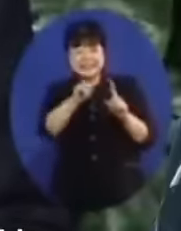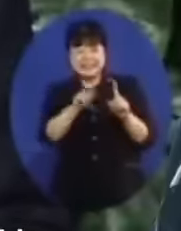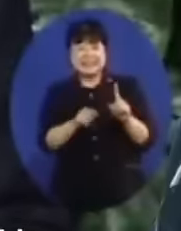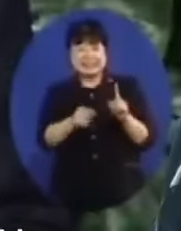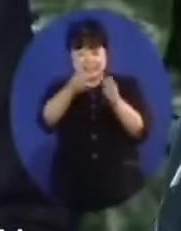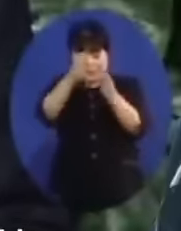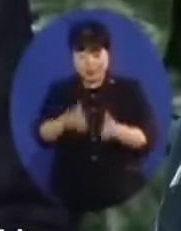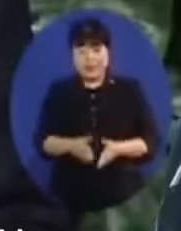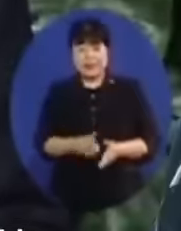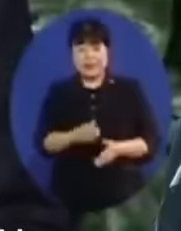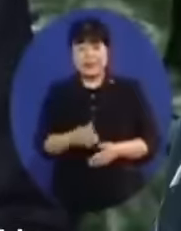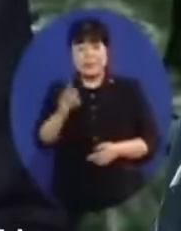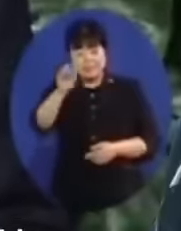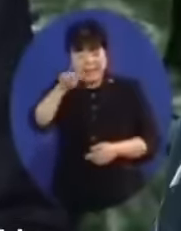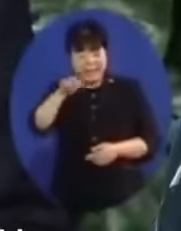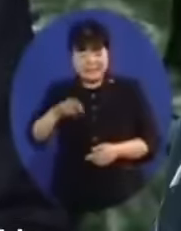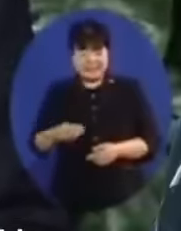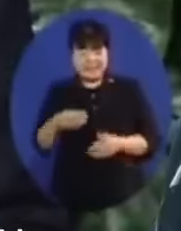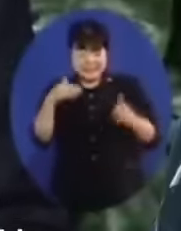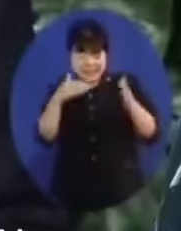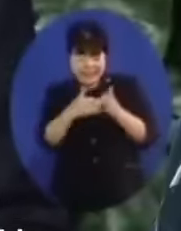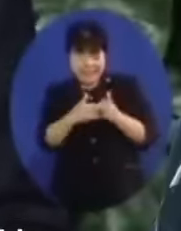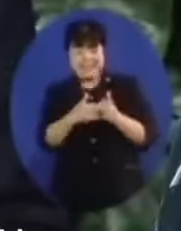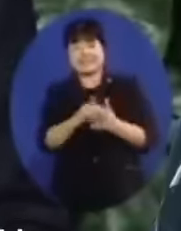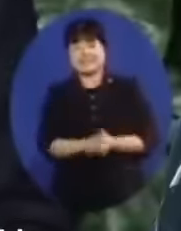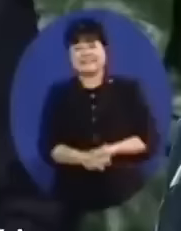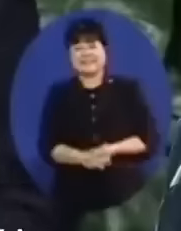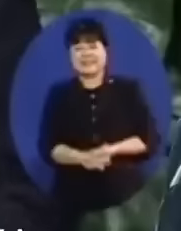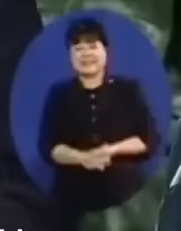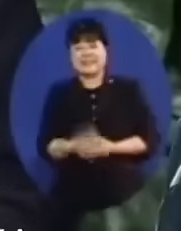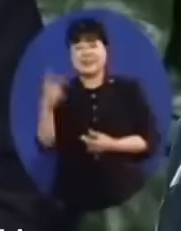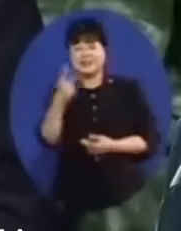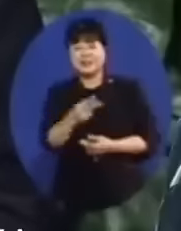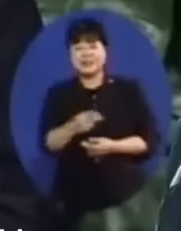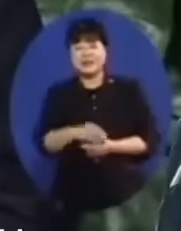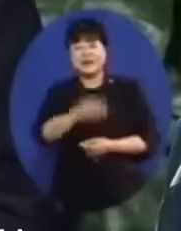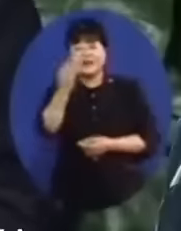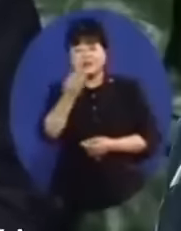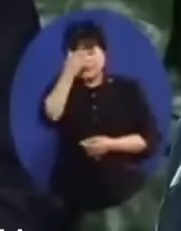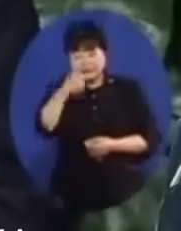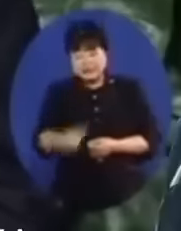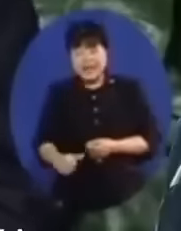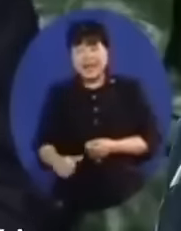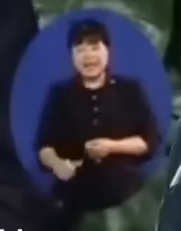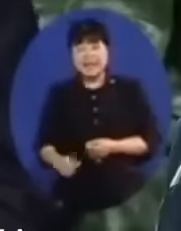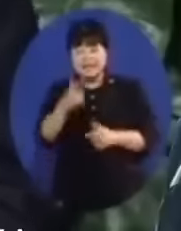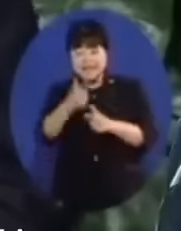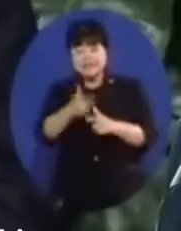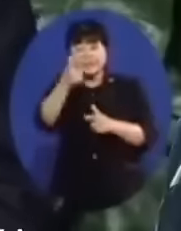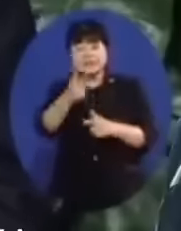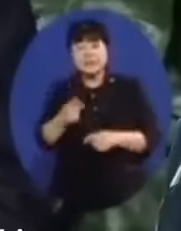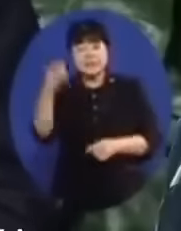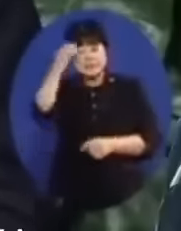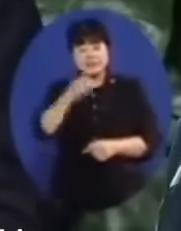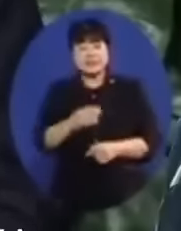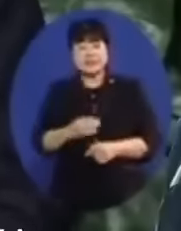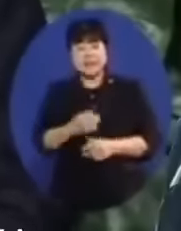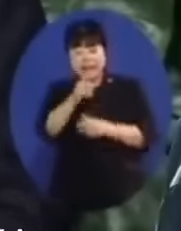1절로부터 말라기까지 나타난 것입니다. 그리고 성자 예수님과 성령